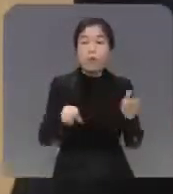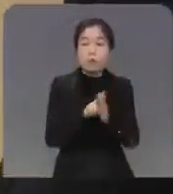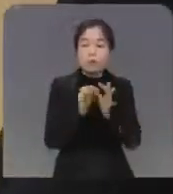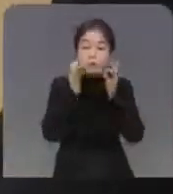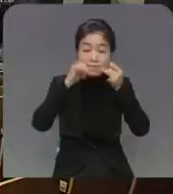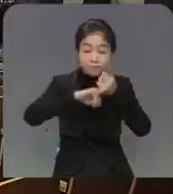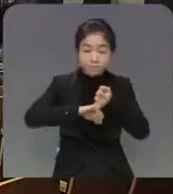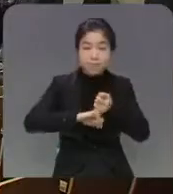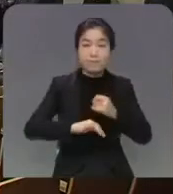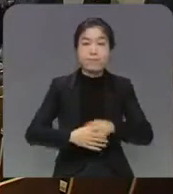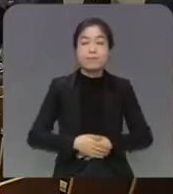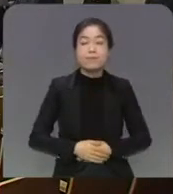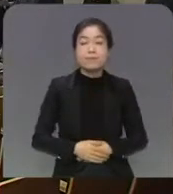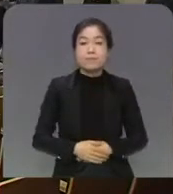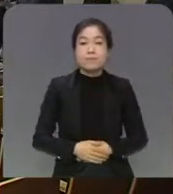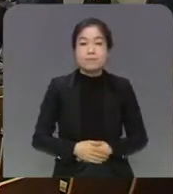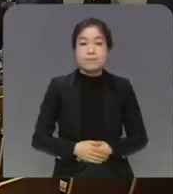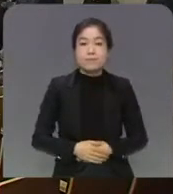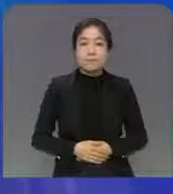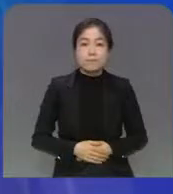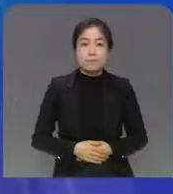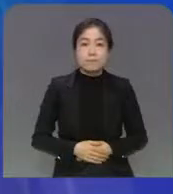힘쓰기로 했습니다.